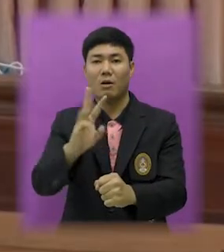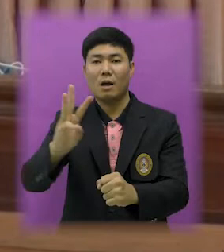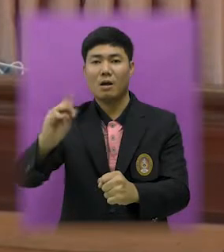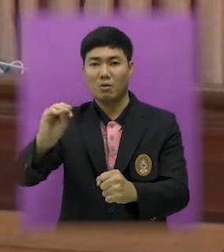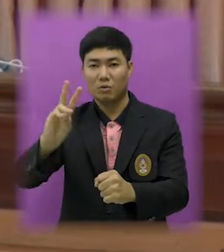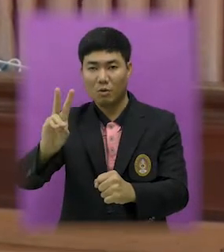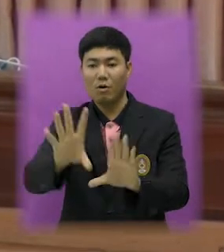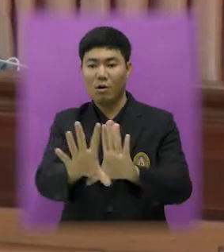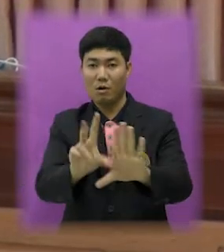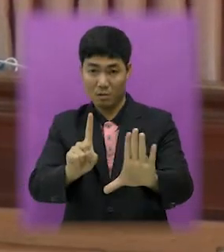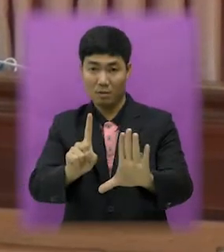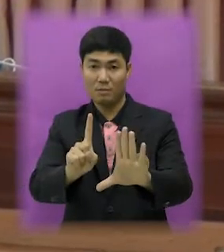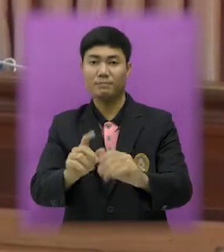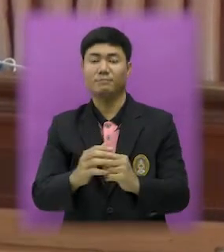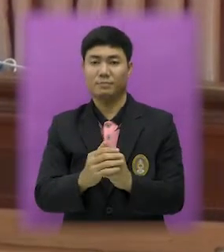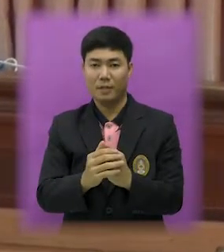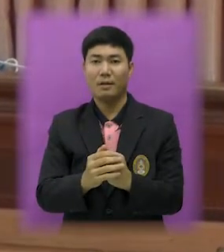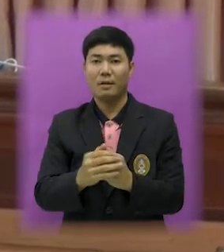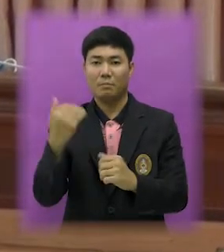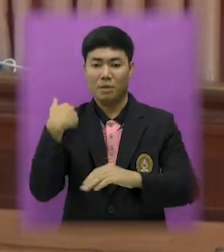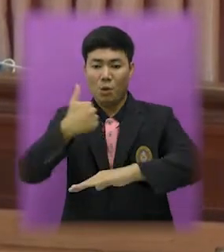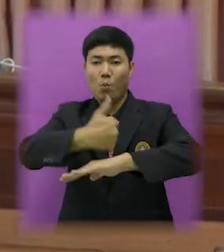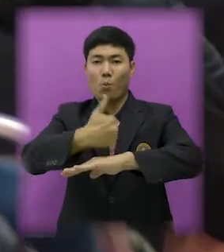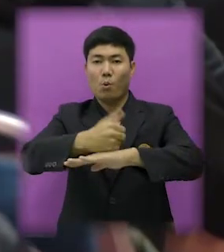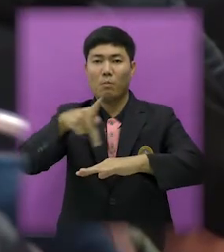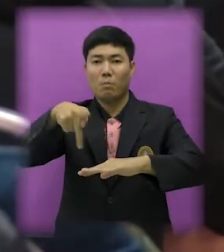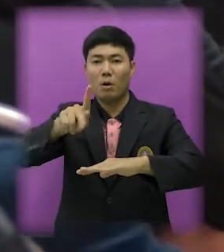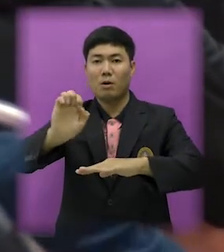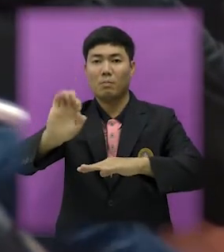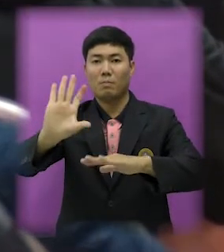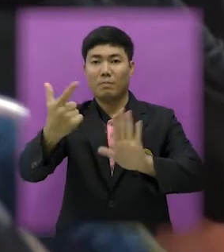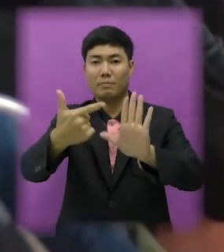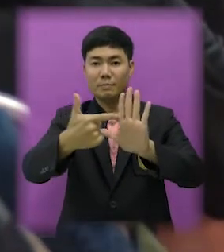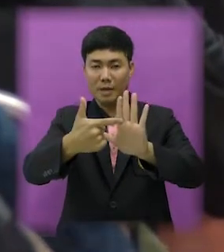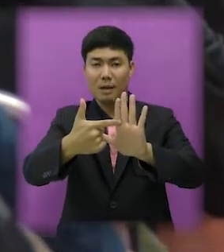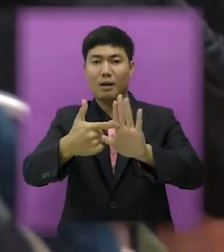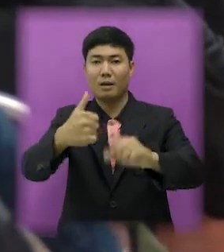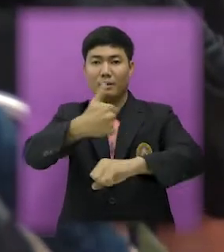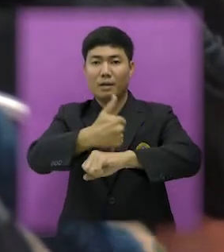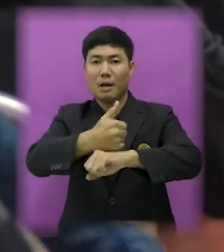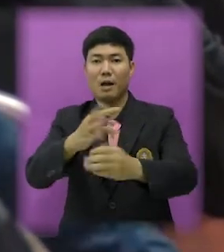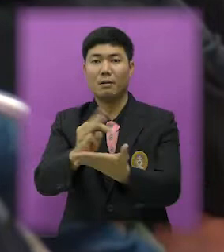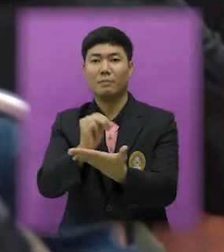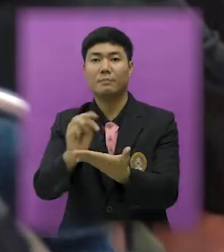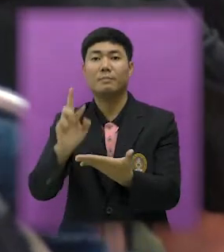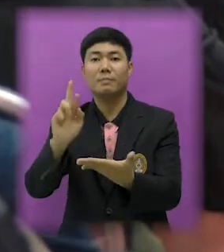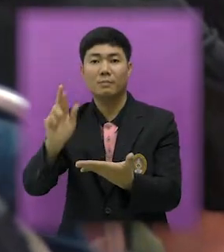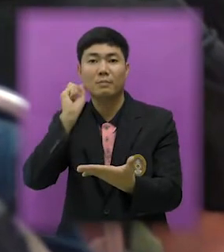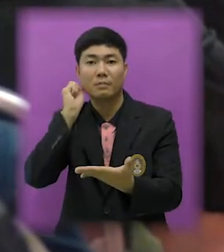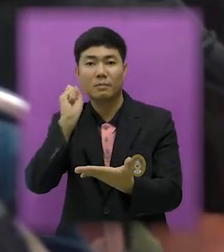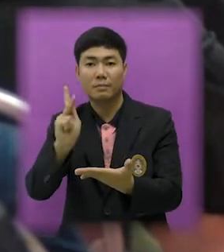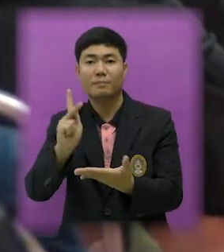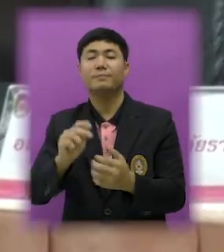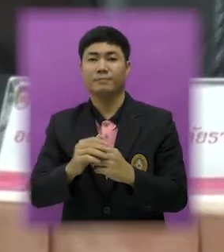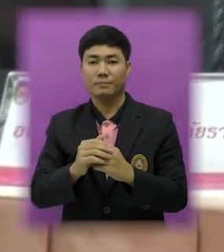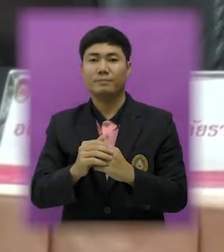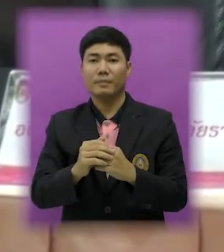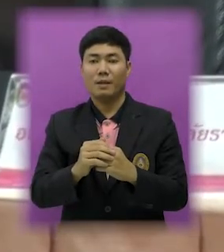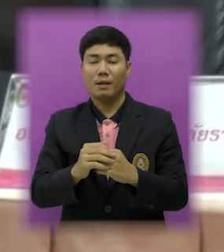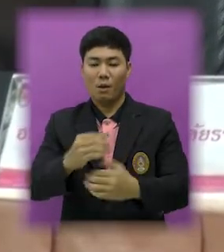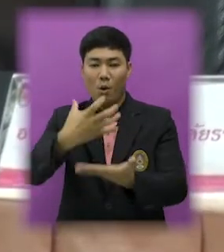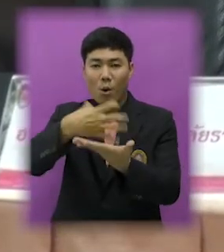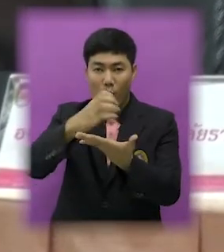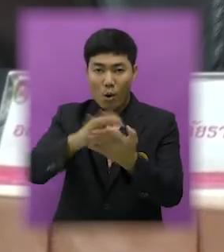1ปีการศึกษา2562โดยผู้ช่วยศาสตราจารย์ปรีชาธรรมวินทร์อธิการบดีมหาวิทยาลัยราชภัฏส